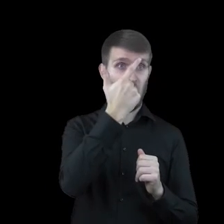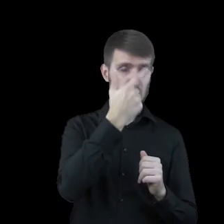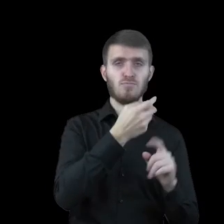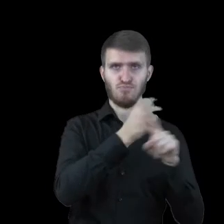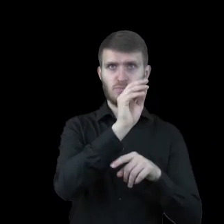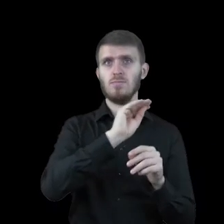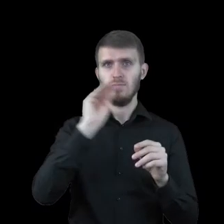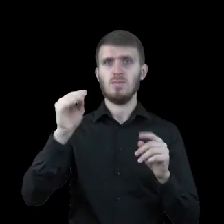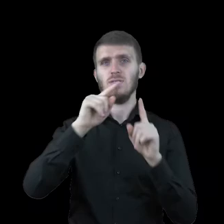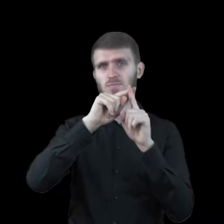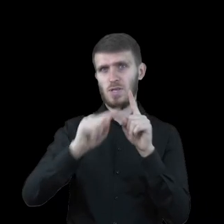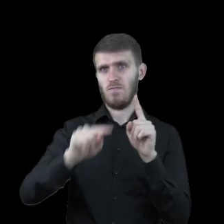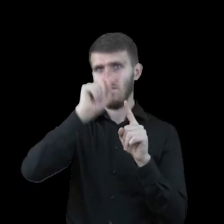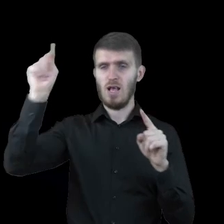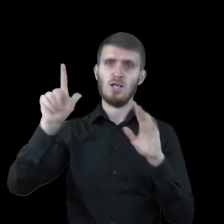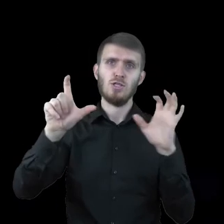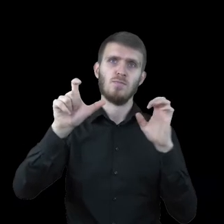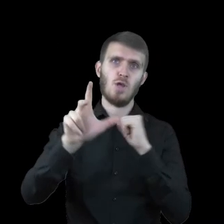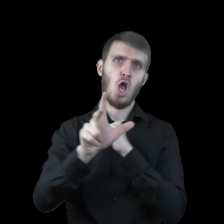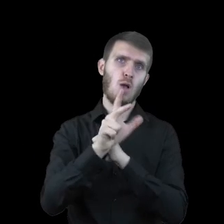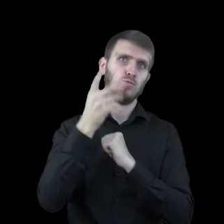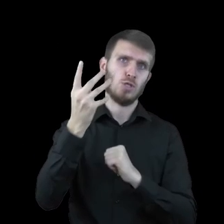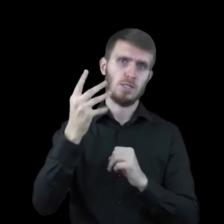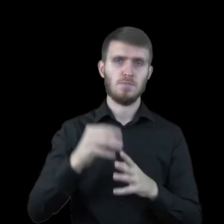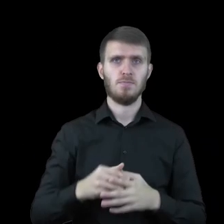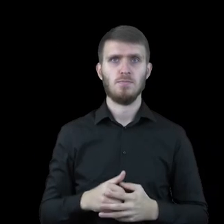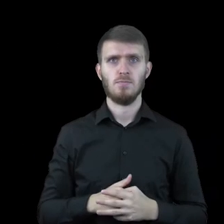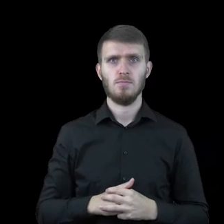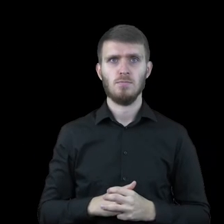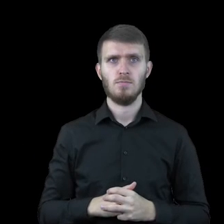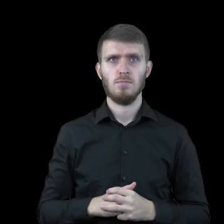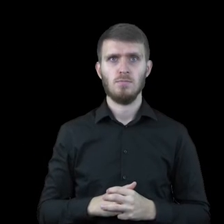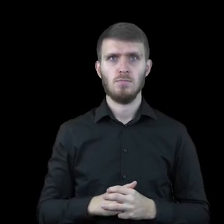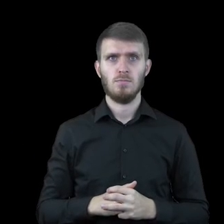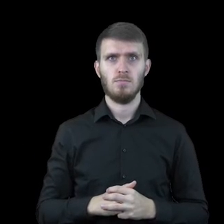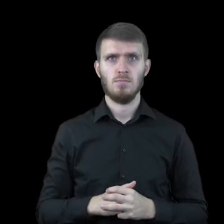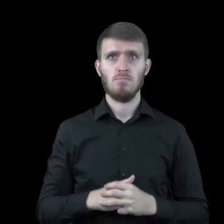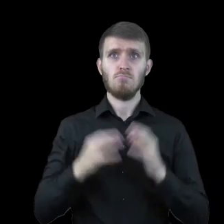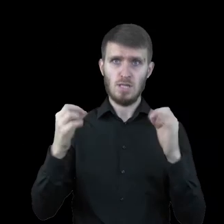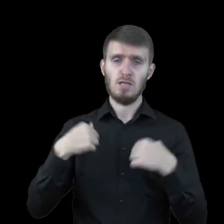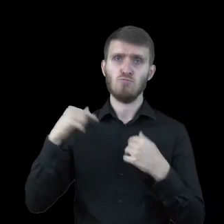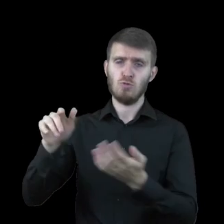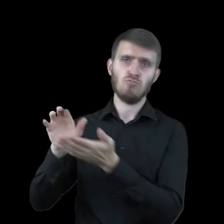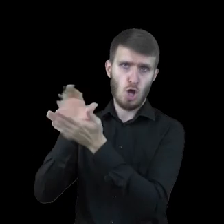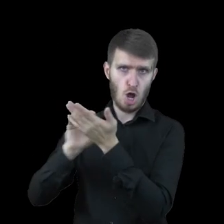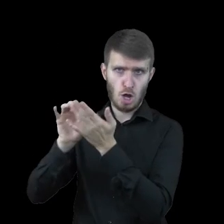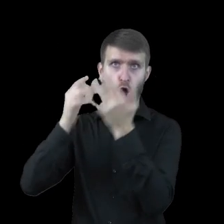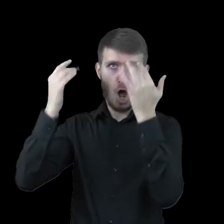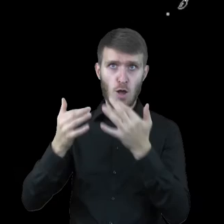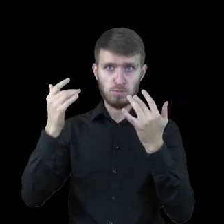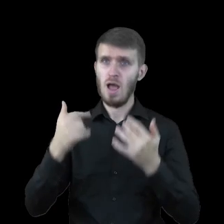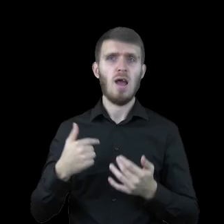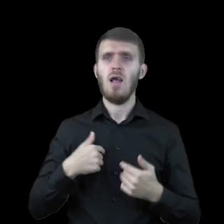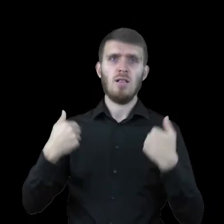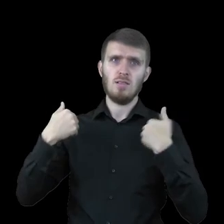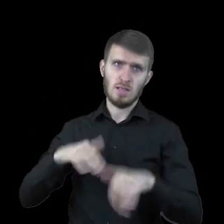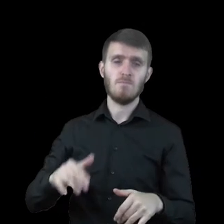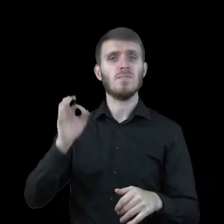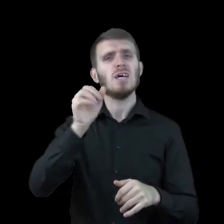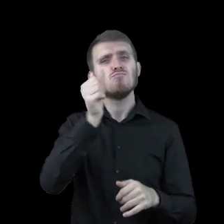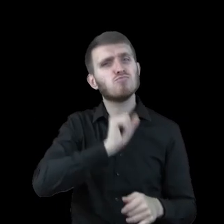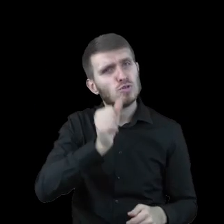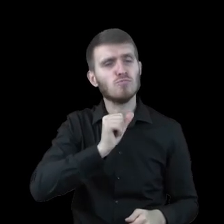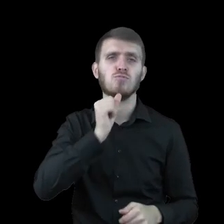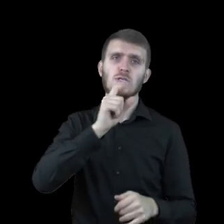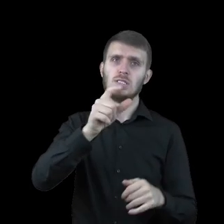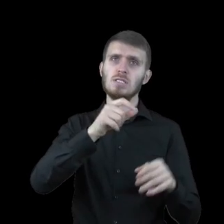A równa się pierwiastek z 784. I